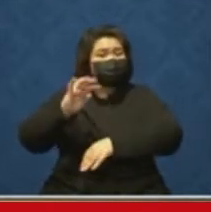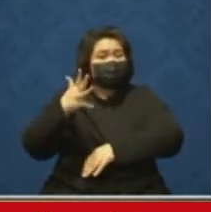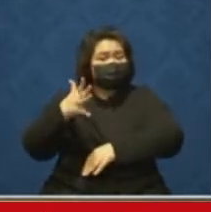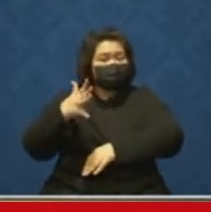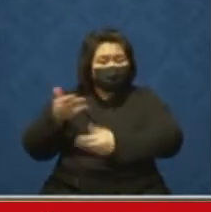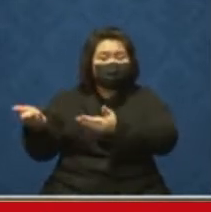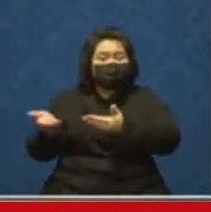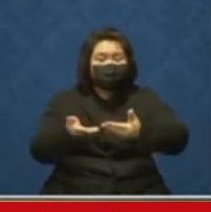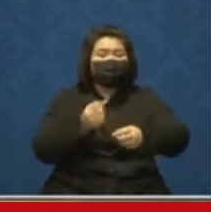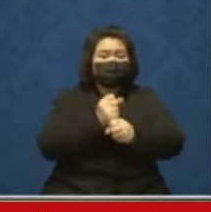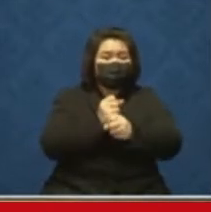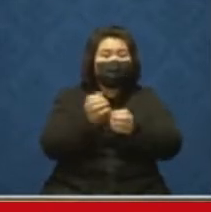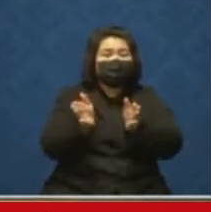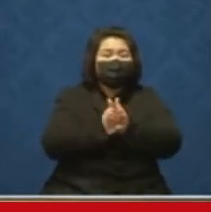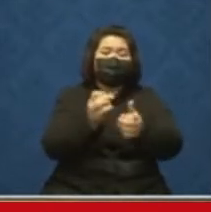มาเป็ทปựcสา.